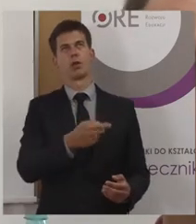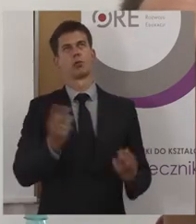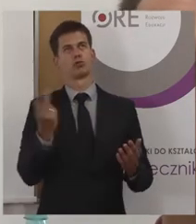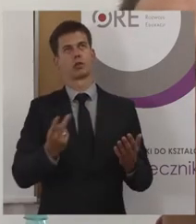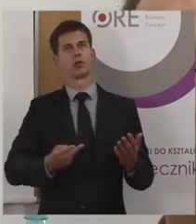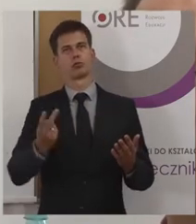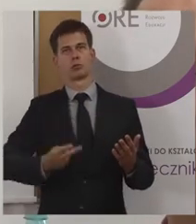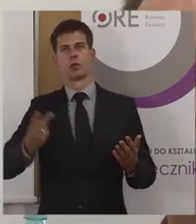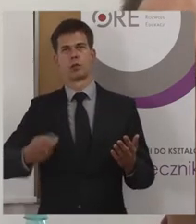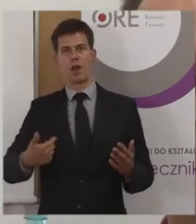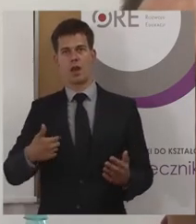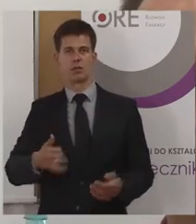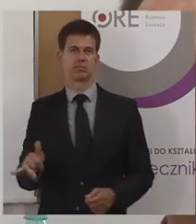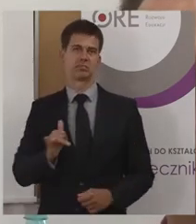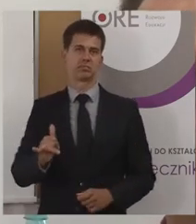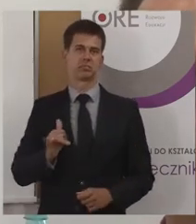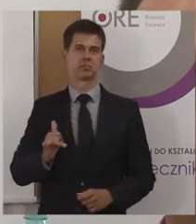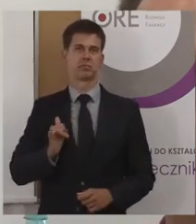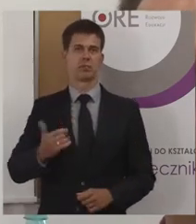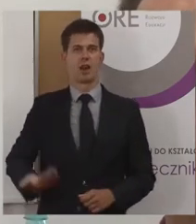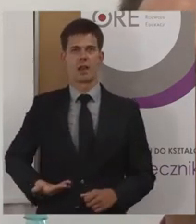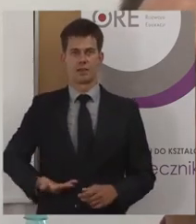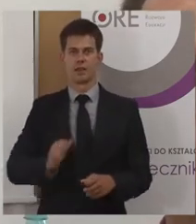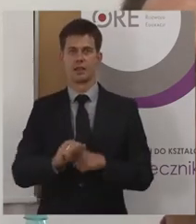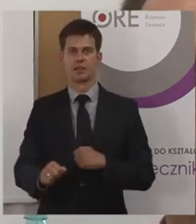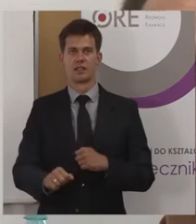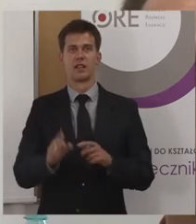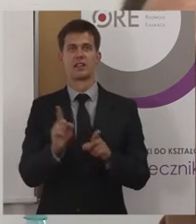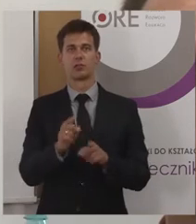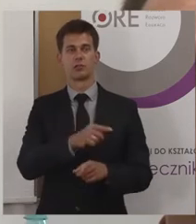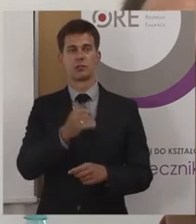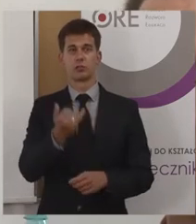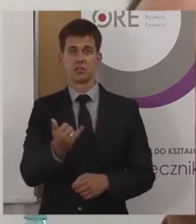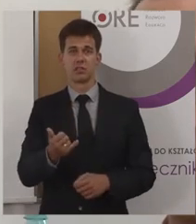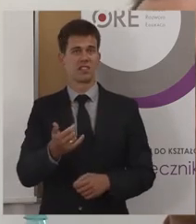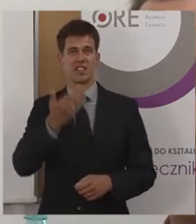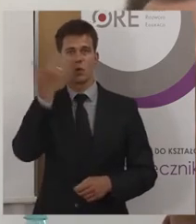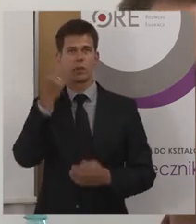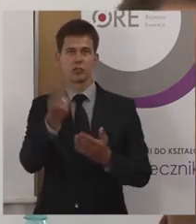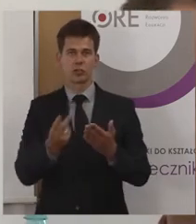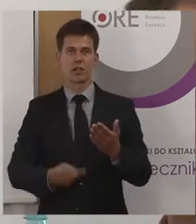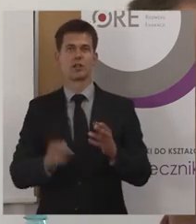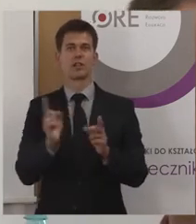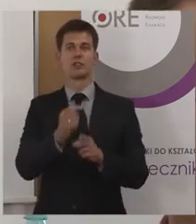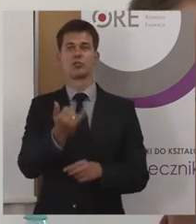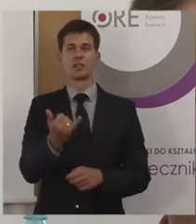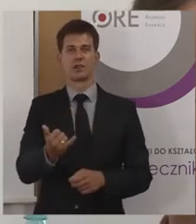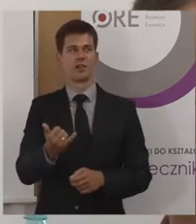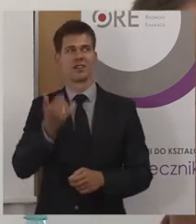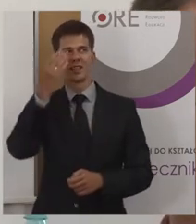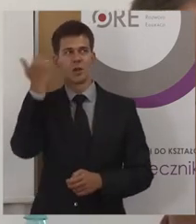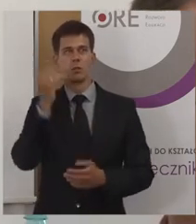że to jest niekomfortowe dla ucznia. Uczeń nie uczy się czytać, nie zapoznaje się z strukturą wyrazów, nie poznaje